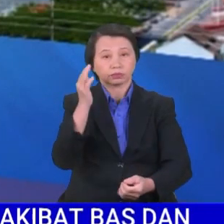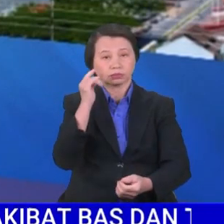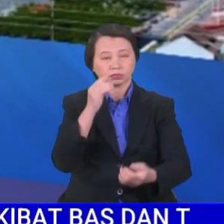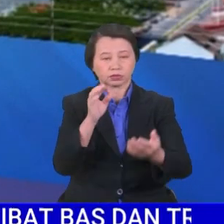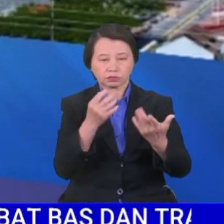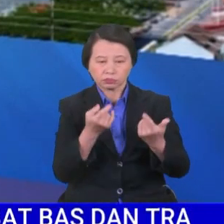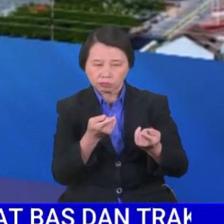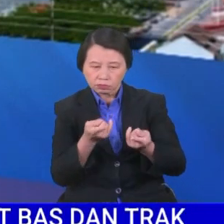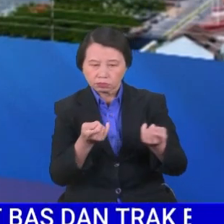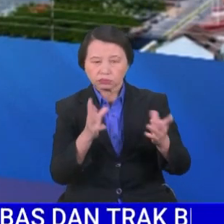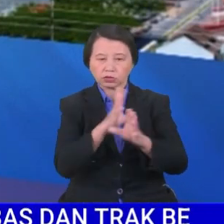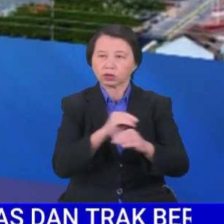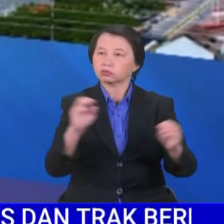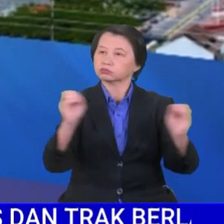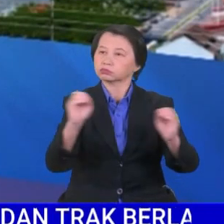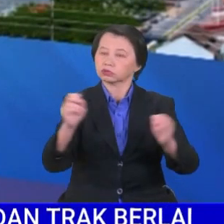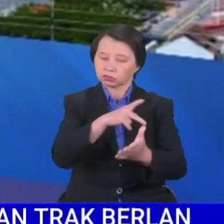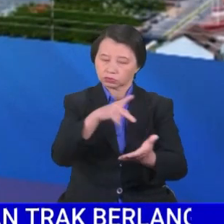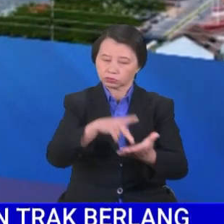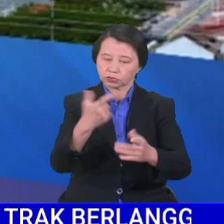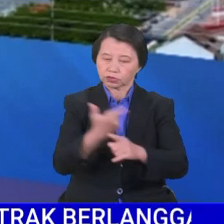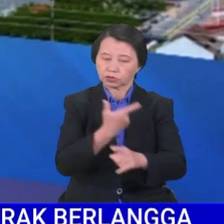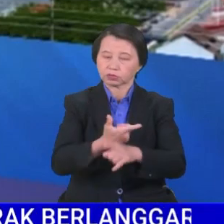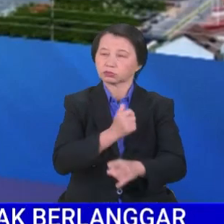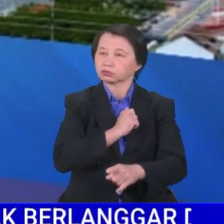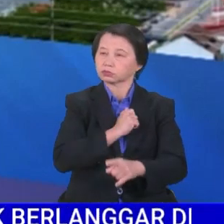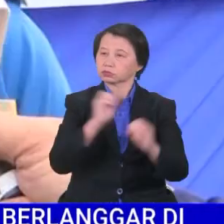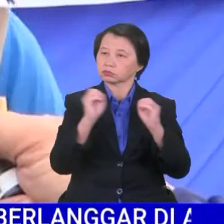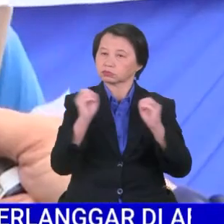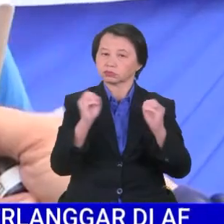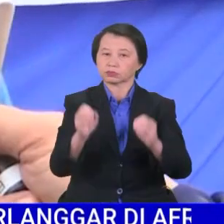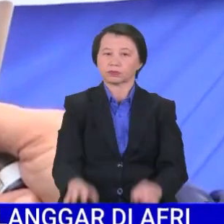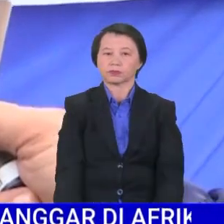Serawak masih belum mempunyai pusat latihan sendiri